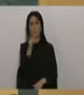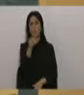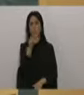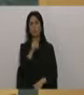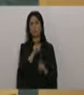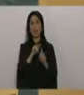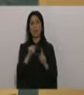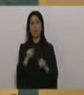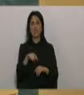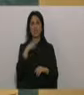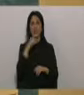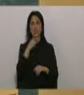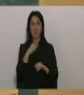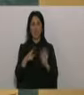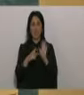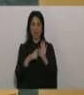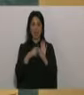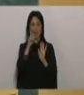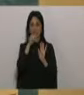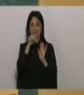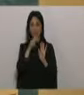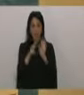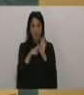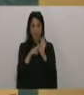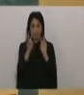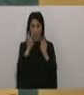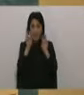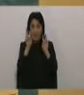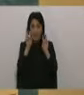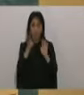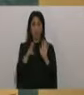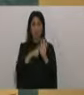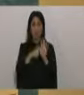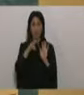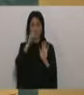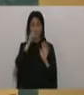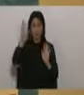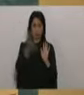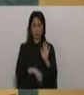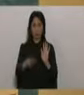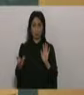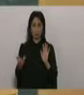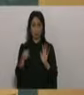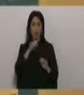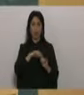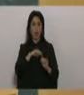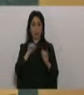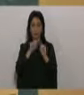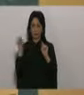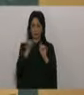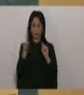განმავლობაში თქვა რვა ტყუილი. რვა თემა ქონდა, რვავე ტყუილი. ყველა სახასიათო და თავისი